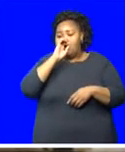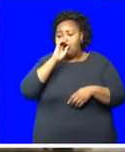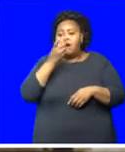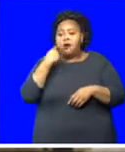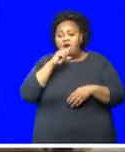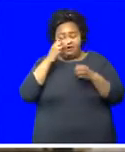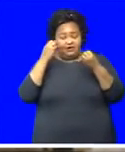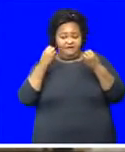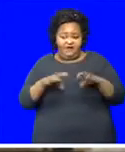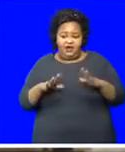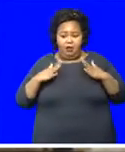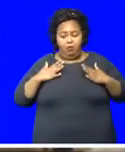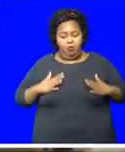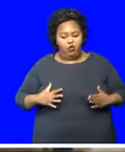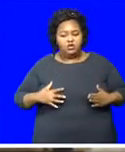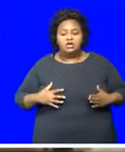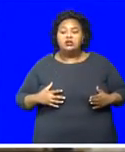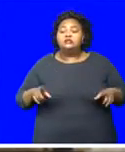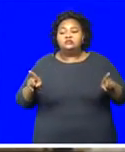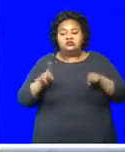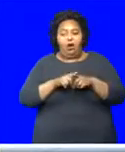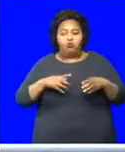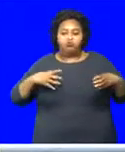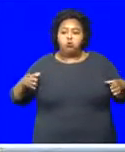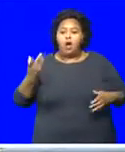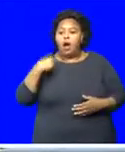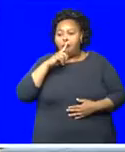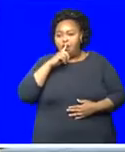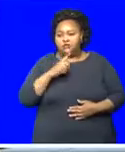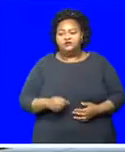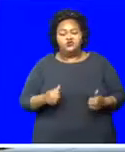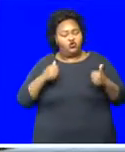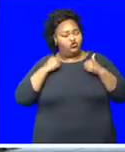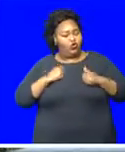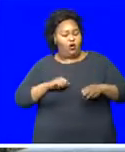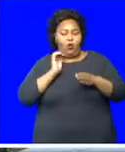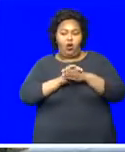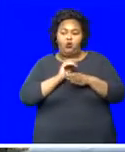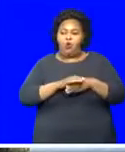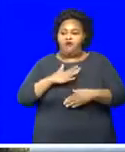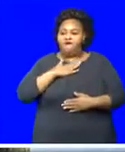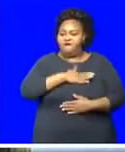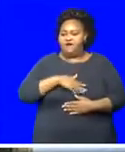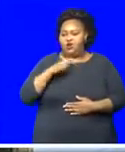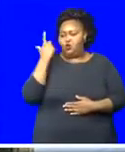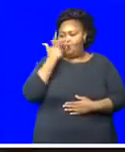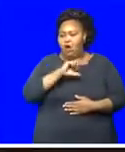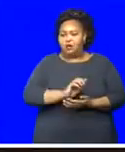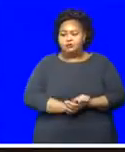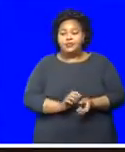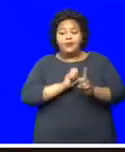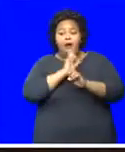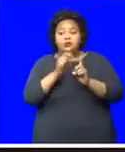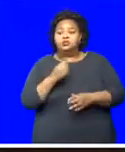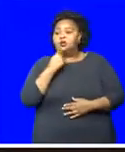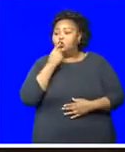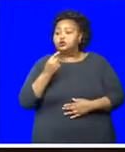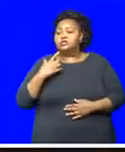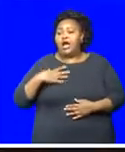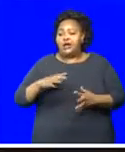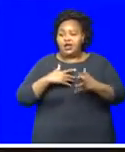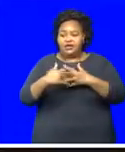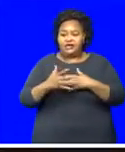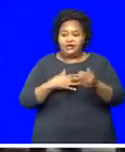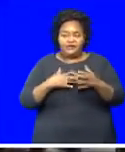kuve ngathithi wena ucomfortable kikho uthina lokwahlukahlukene labathangiselwa kona ukuthi behle emtimbeni labanye kuba